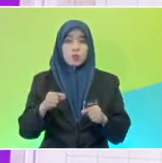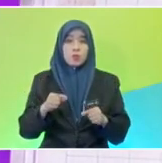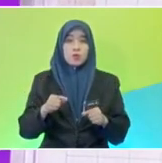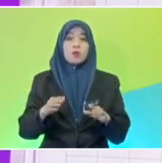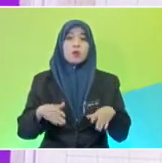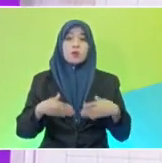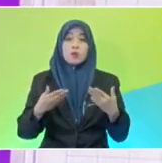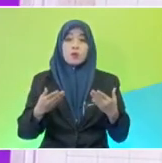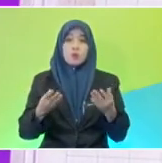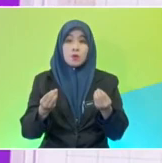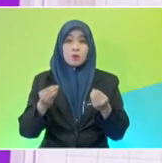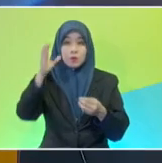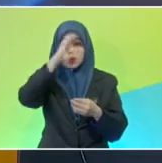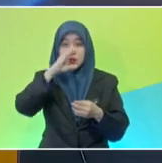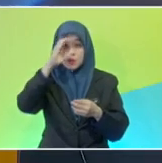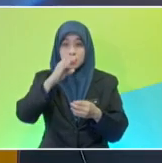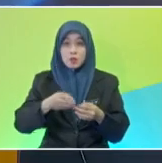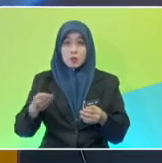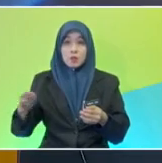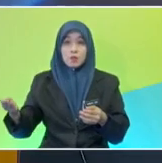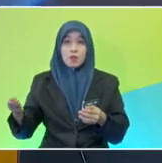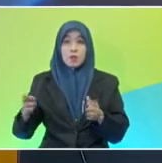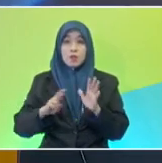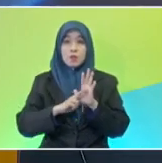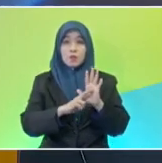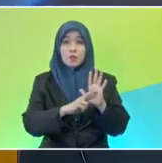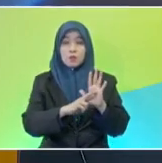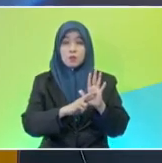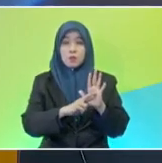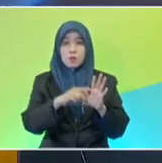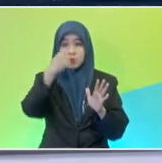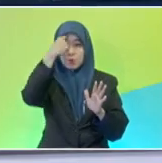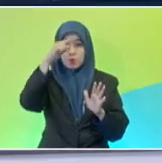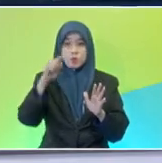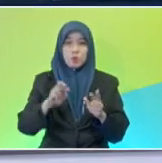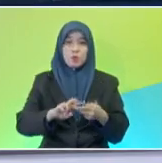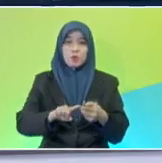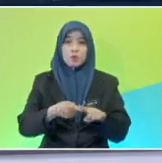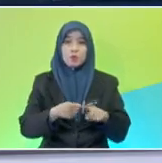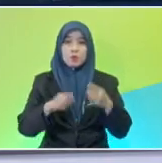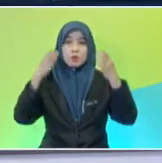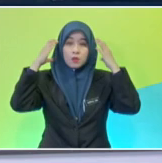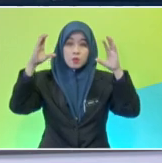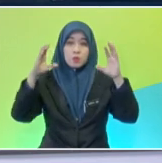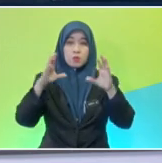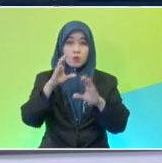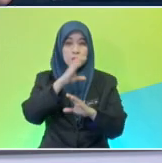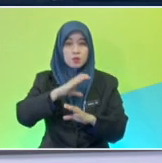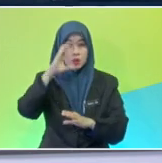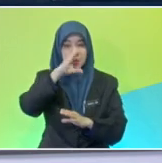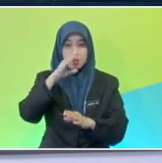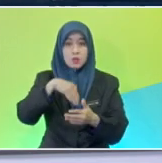bahan rujukan yang menarik ni cikgu? Jangan risau. Okey, bagi rakan-rakan guru semua, okey, kita boleh dapatkan